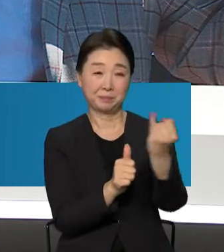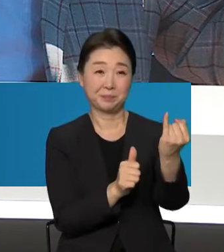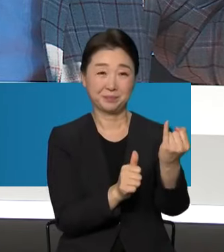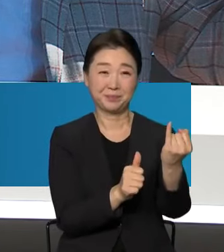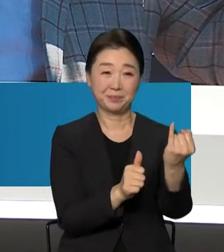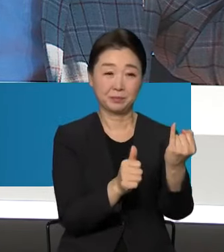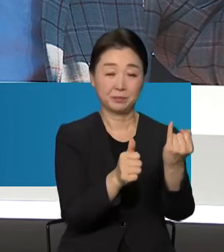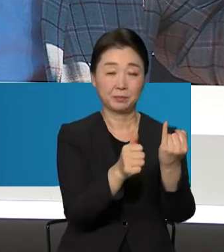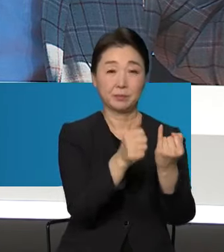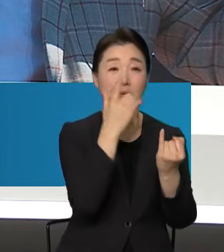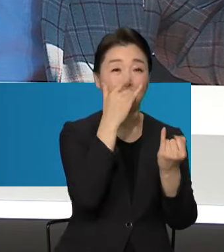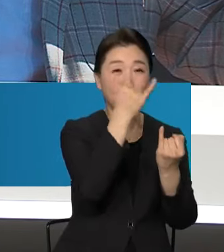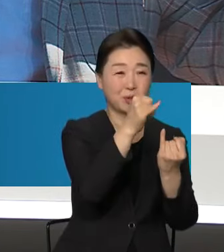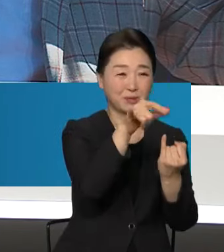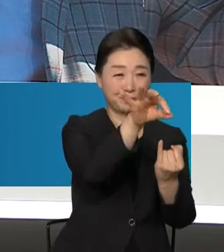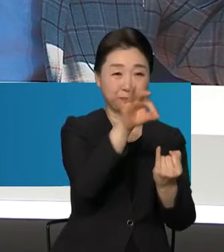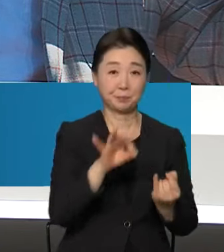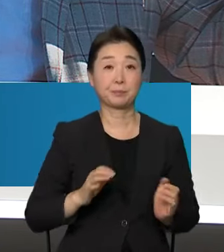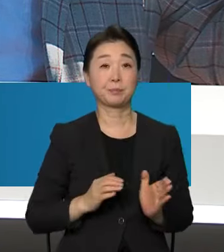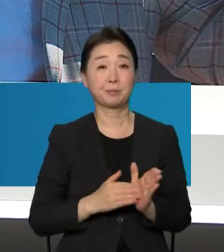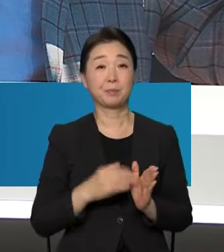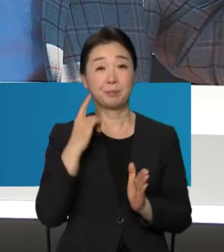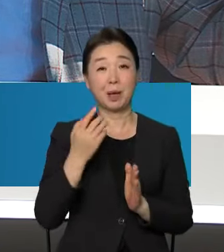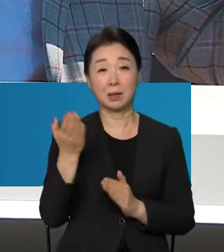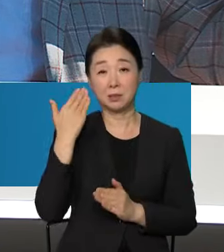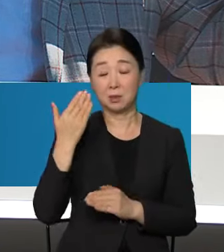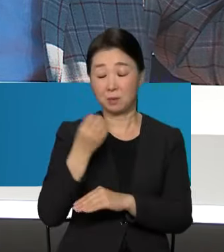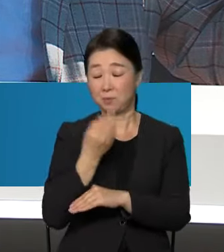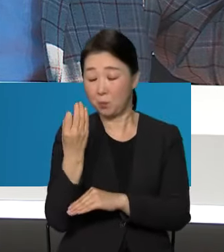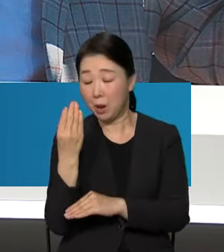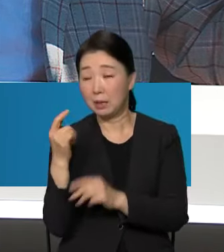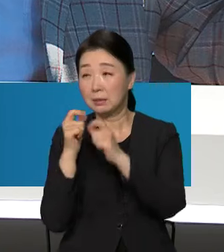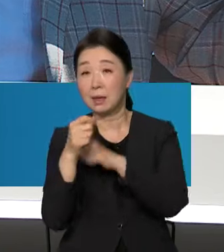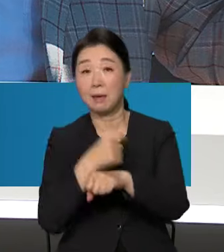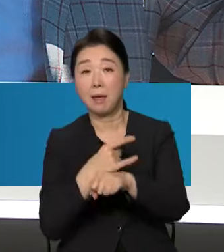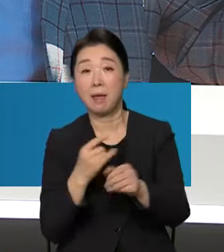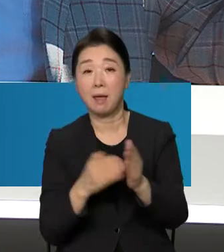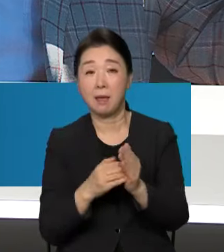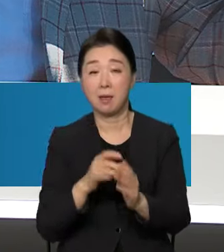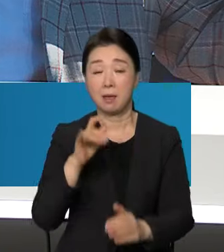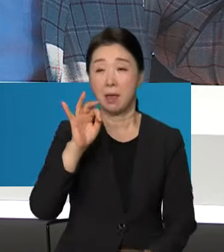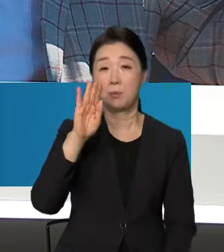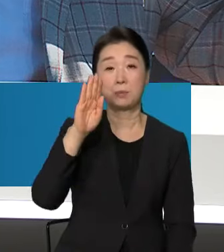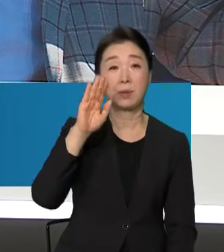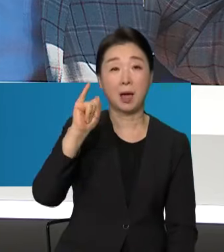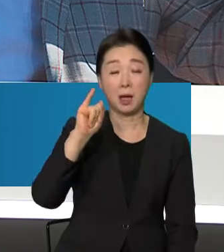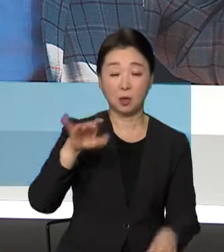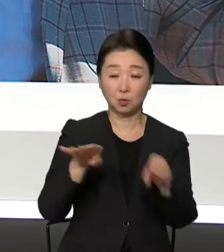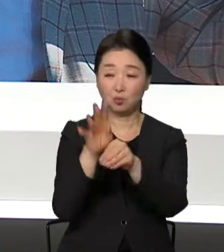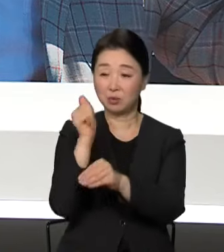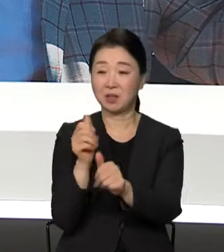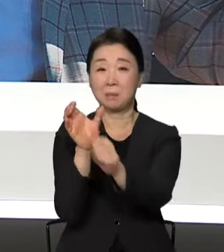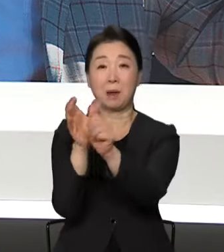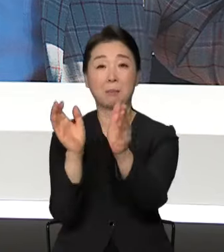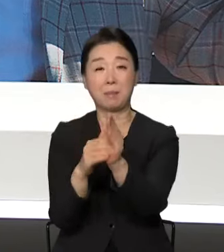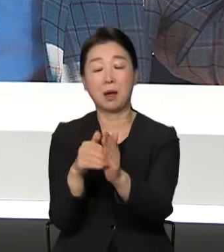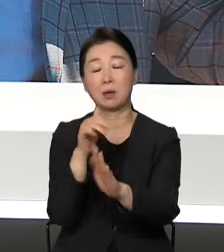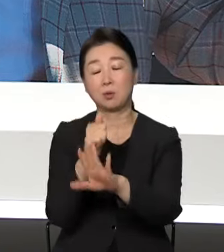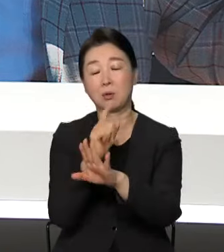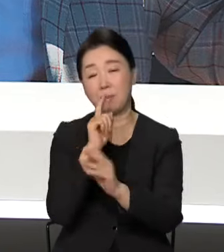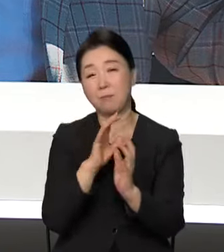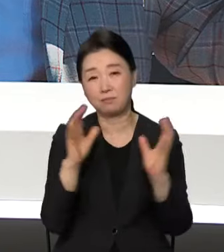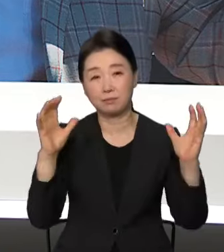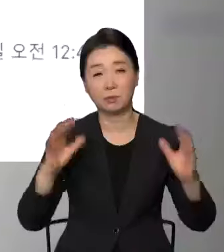지난 대선을 사기라고 주장하며 언론인을 응징하겠다던 인물을 FBI 국장에 발탁해 논란입니다. 워싱턴 정강현